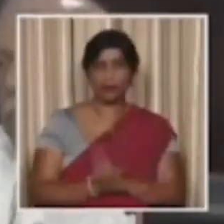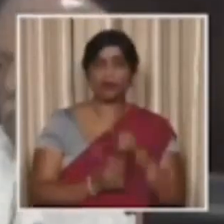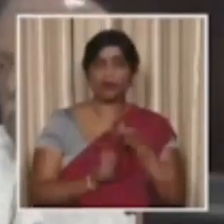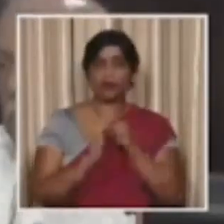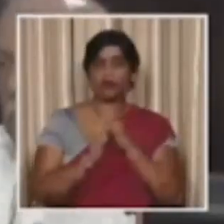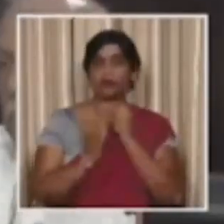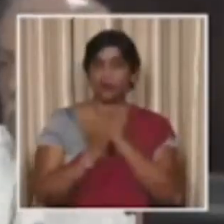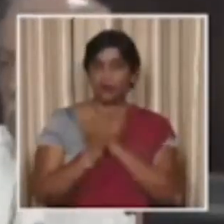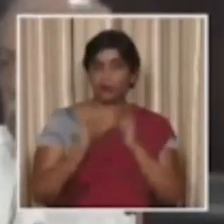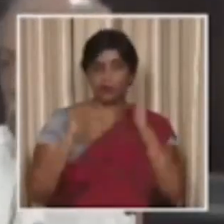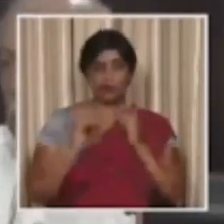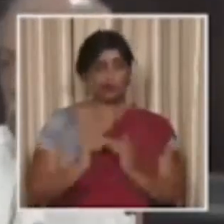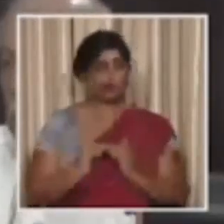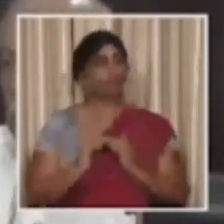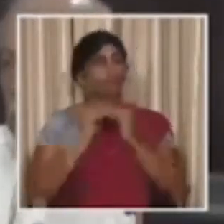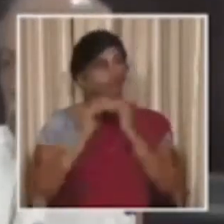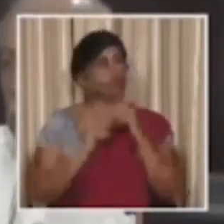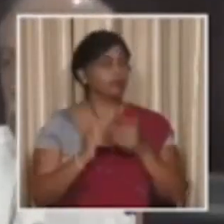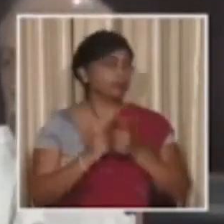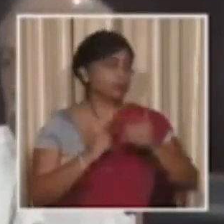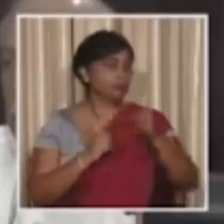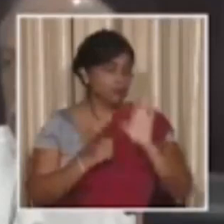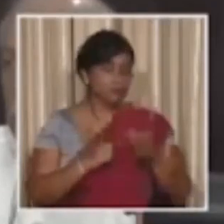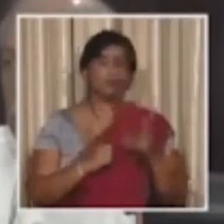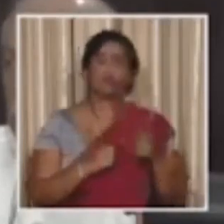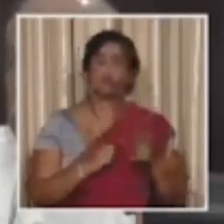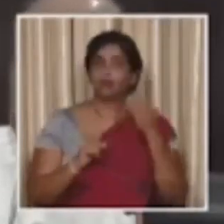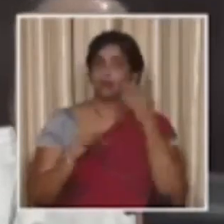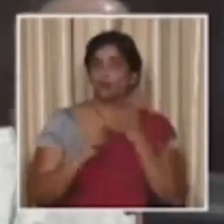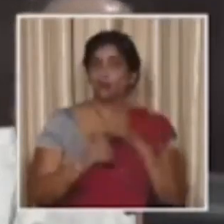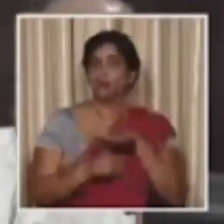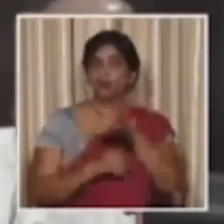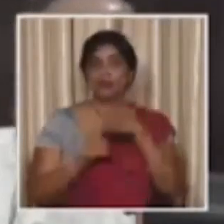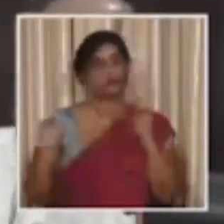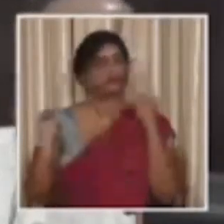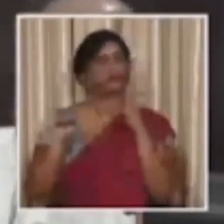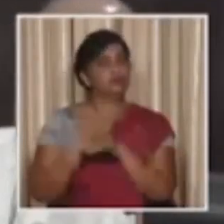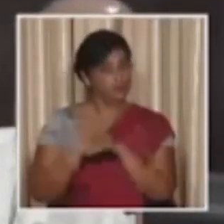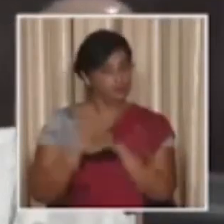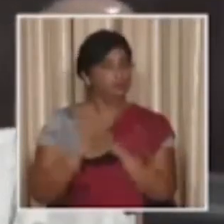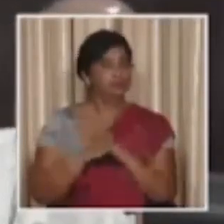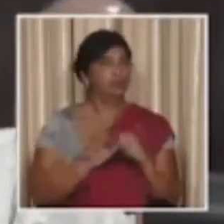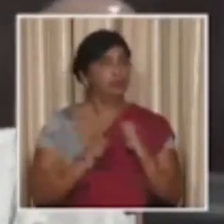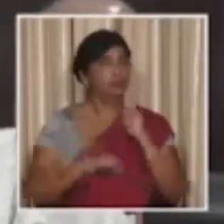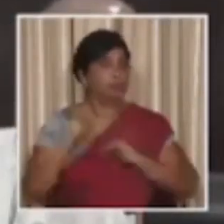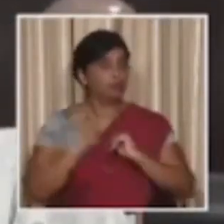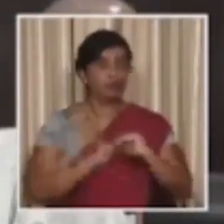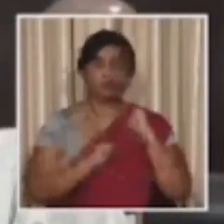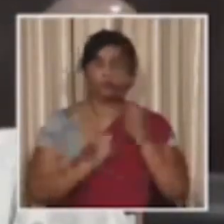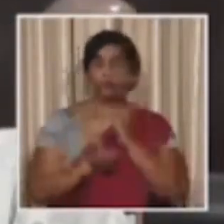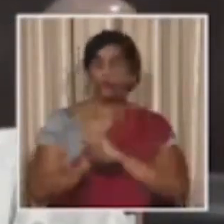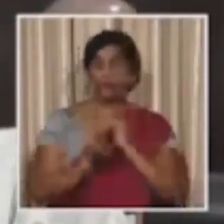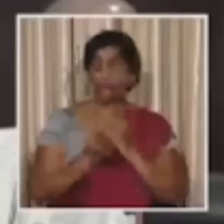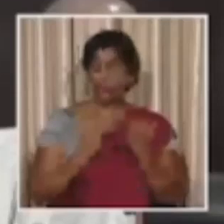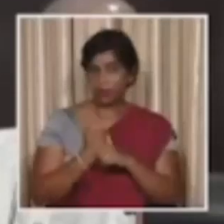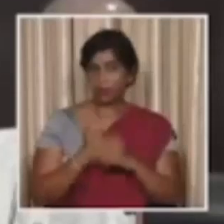මේ වැඩසටහනේ තිරසාර බව ඉදිරියේදී පවත්වාගෙන යාම සඳහා ප්‍රජා සහභාගීත්වය තුළින් සක්‍රීය අරමුදලක් පිහිටීම